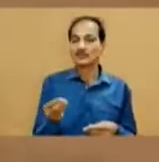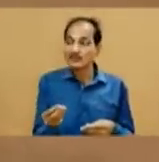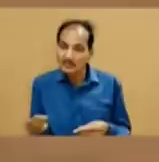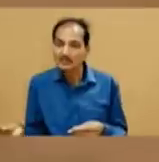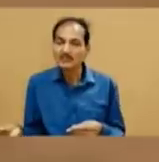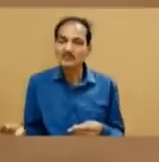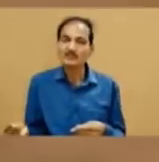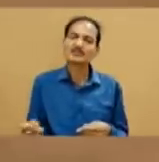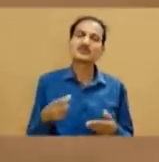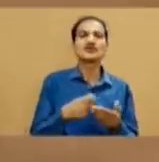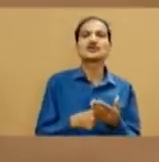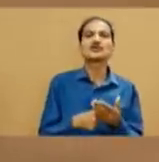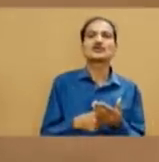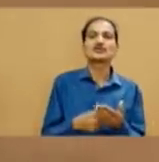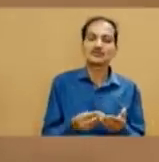होर्डिंग करें ना